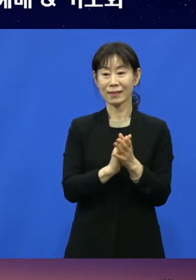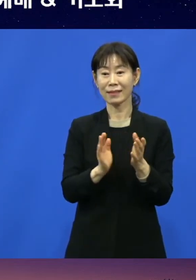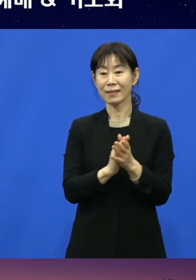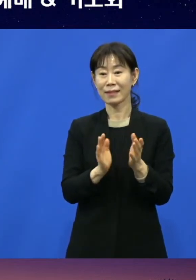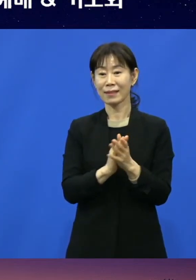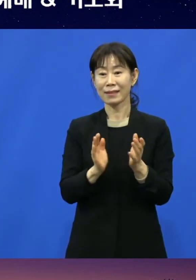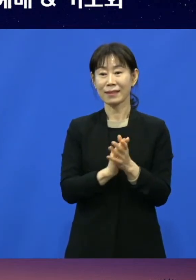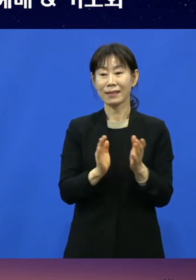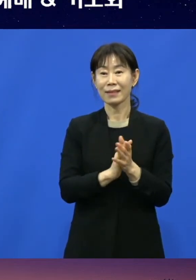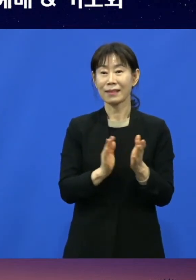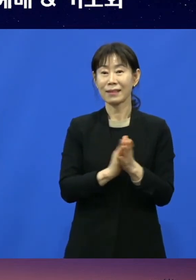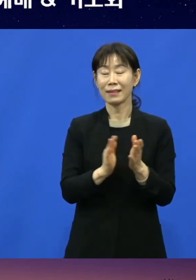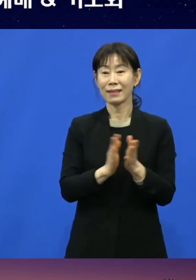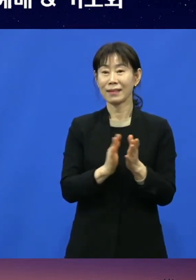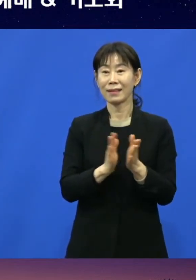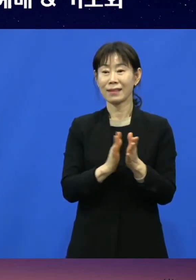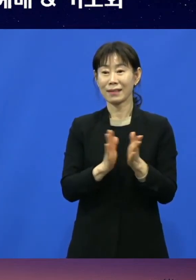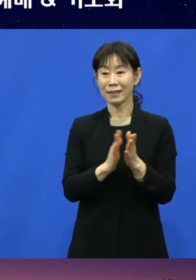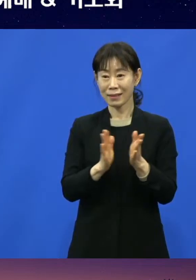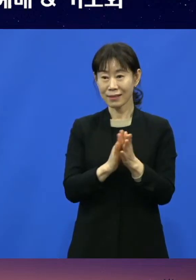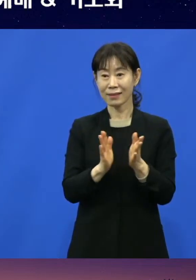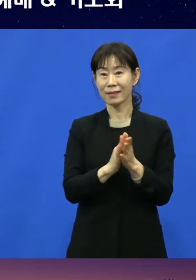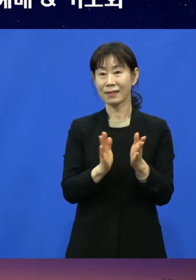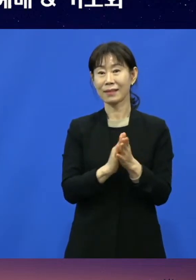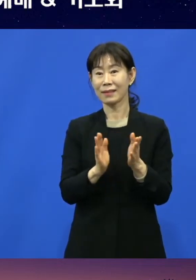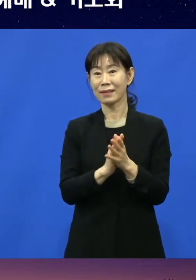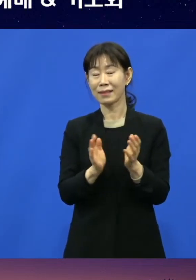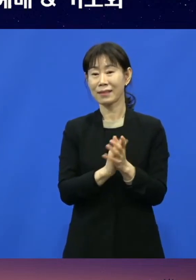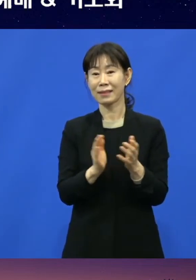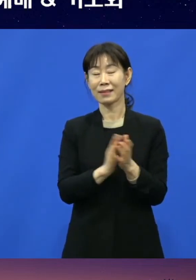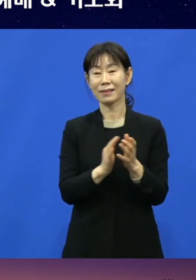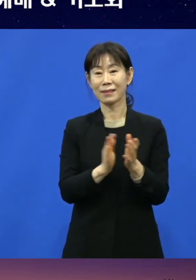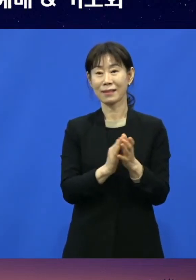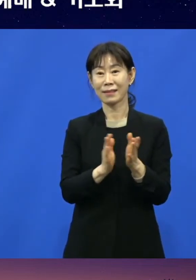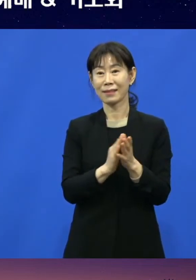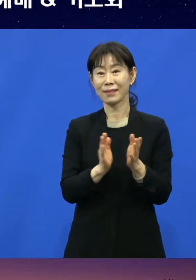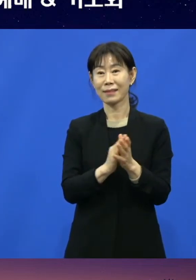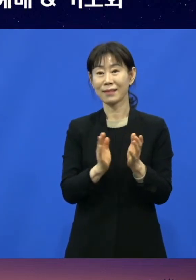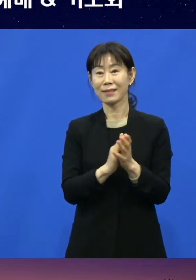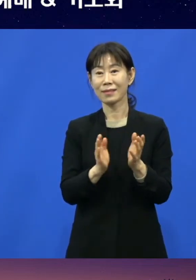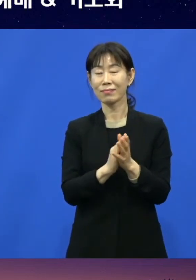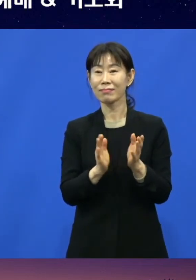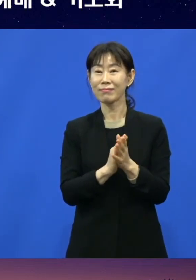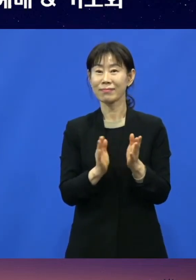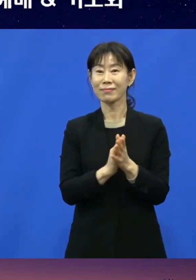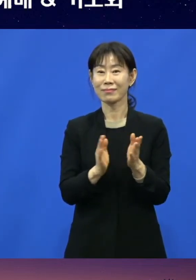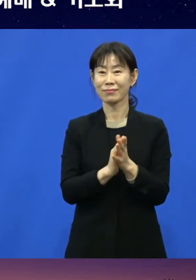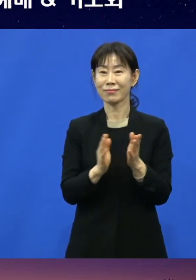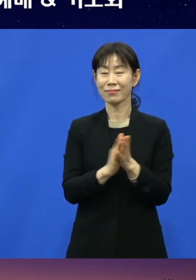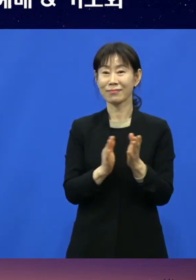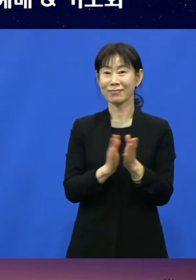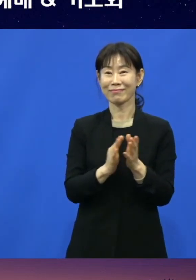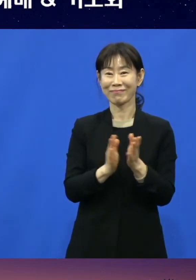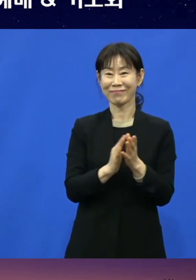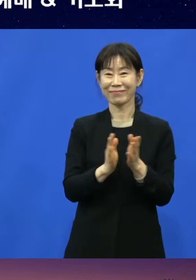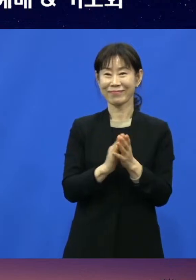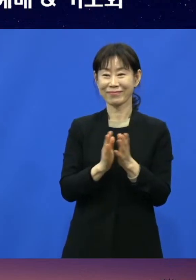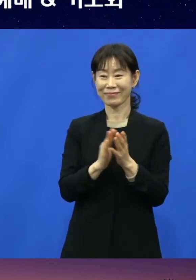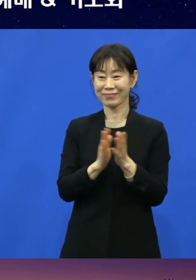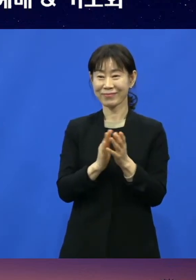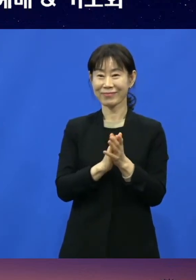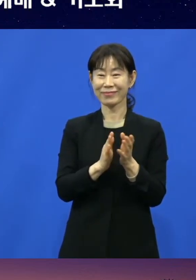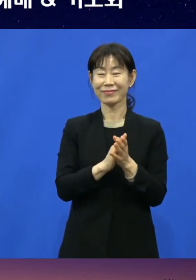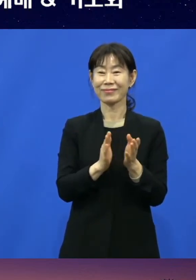오케이. 맞습니다. 세상 계속 있어요. 계속.